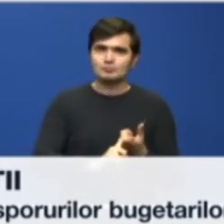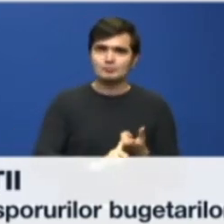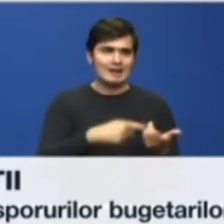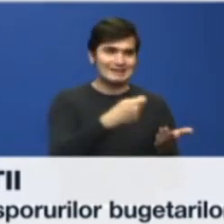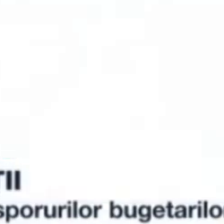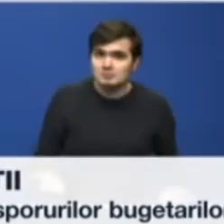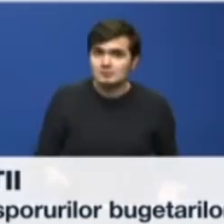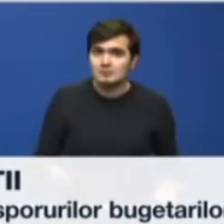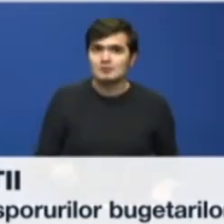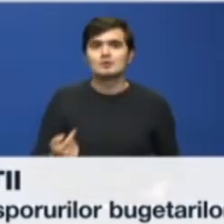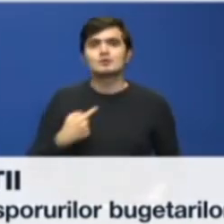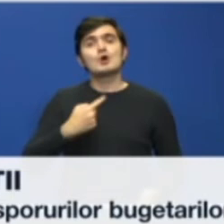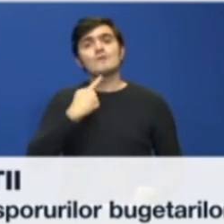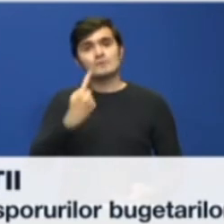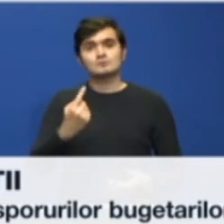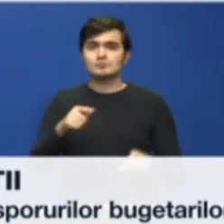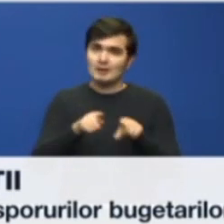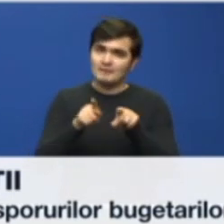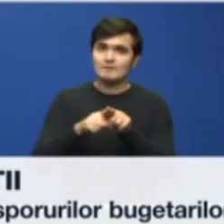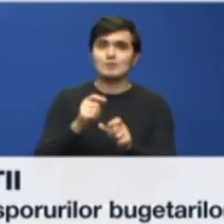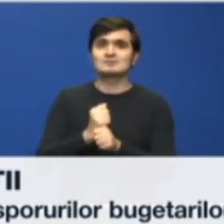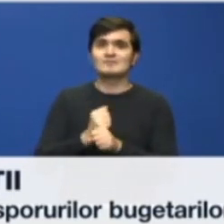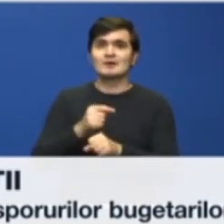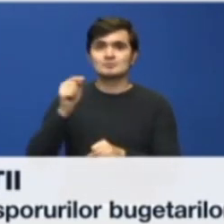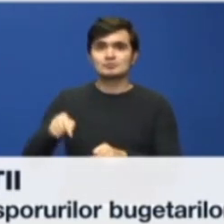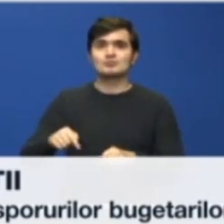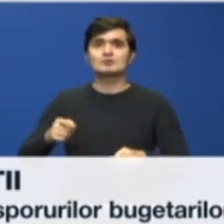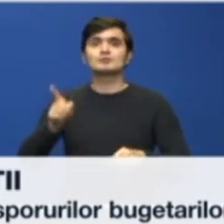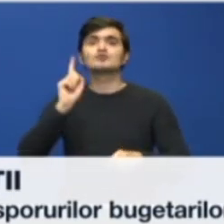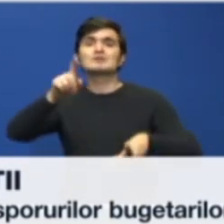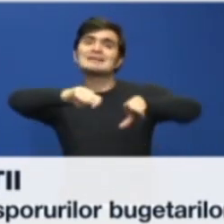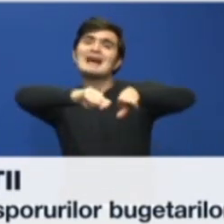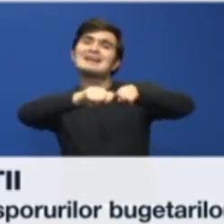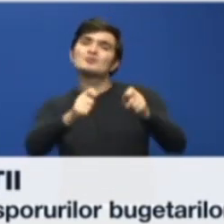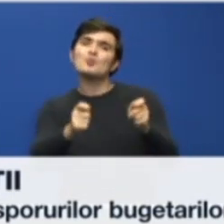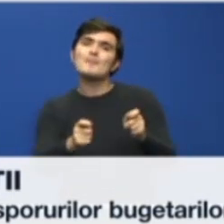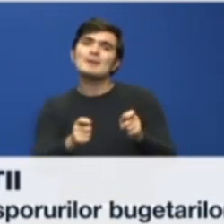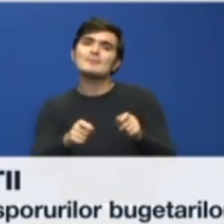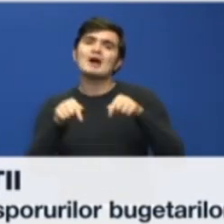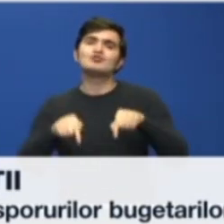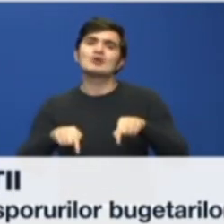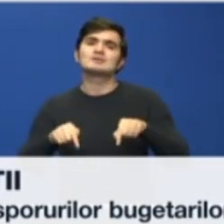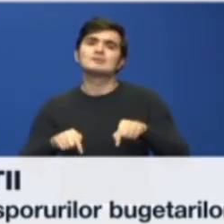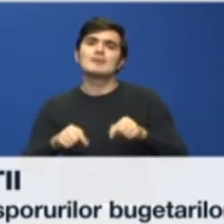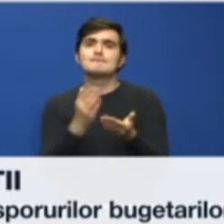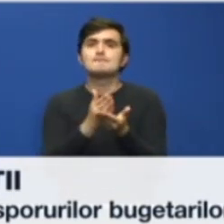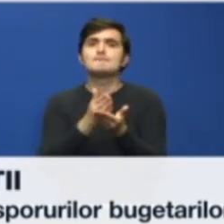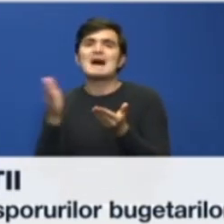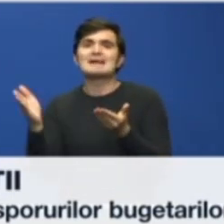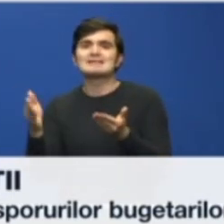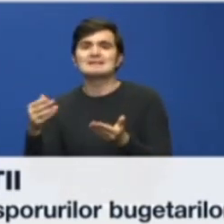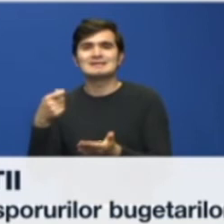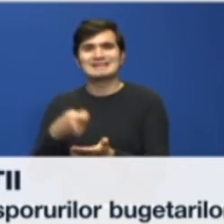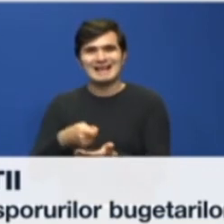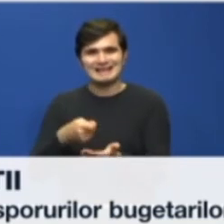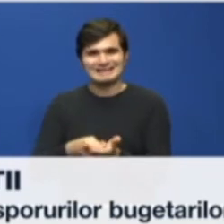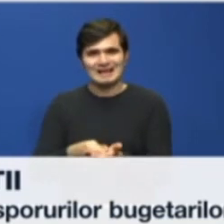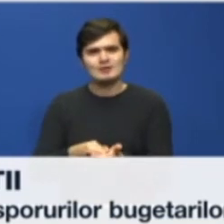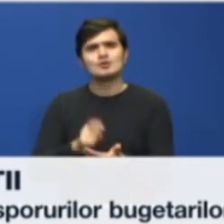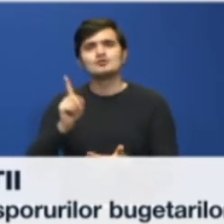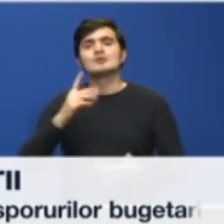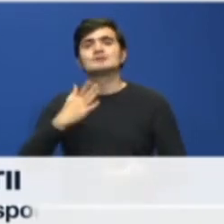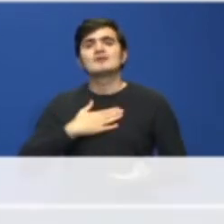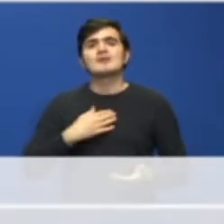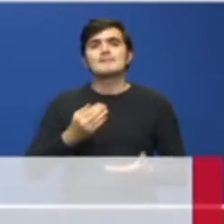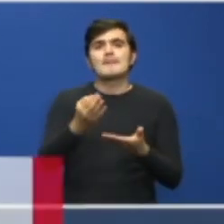și venit. Și eu vă spun că vom face și această, vom rupe această parte din salarizare și vom avea